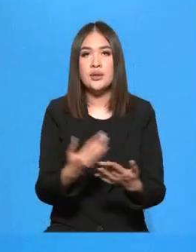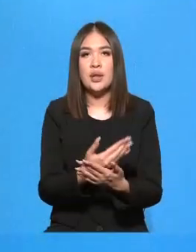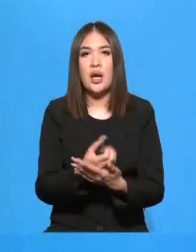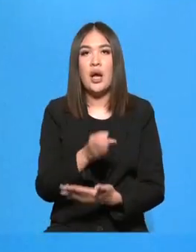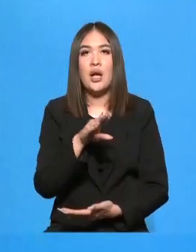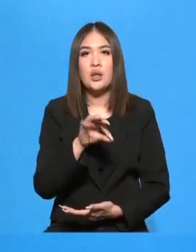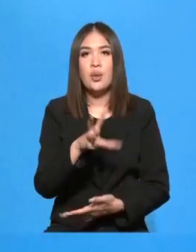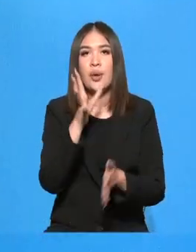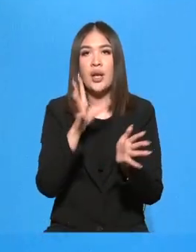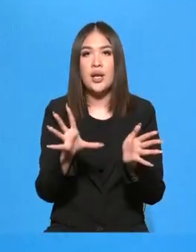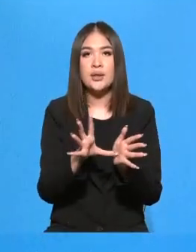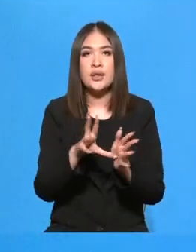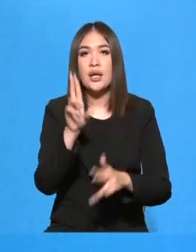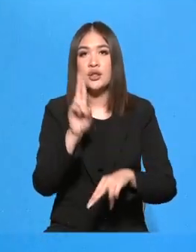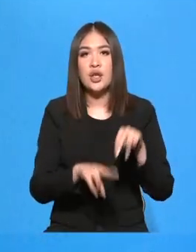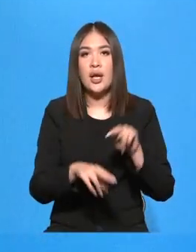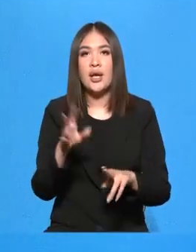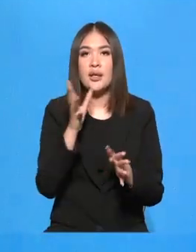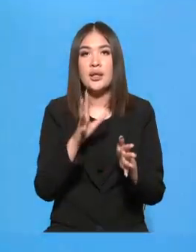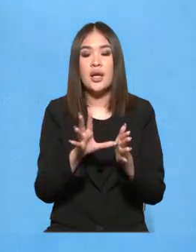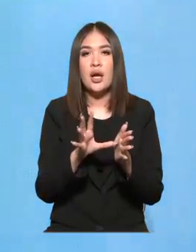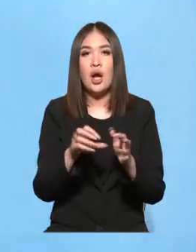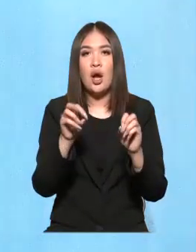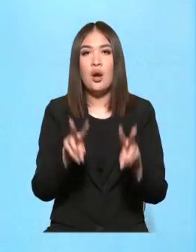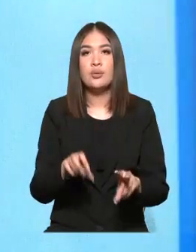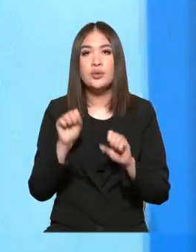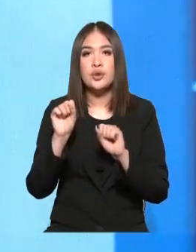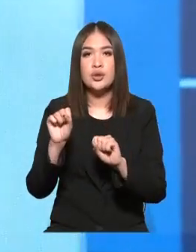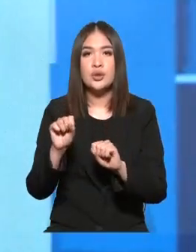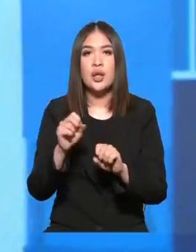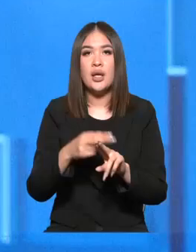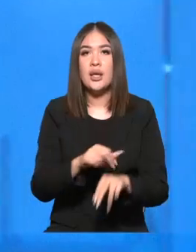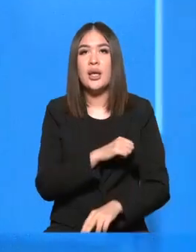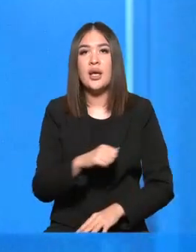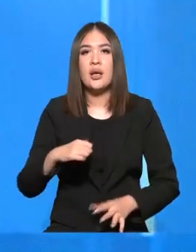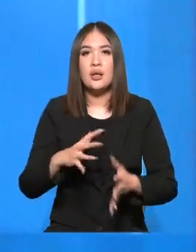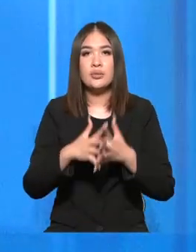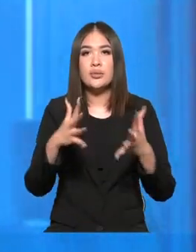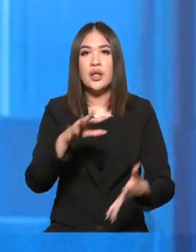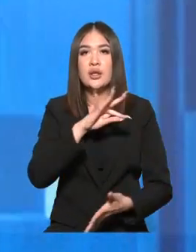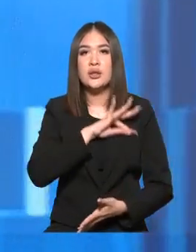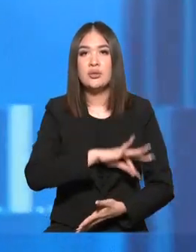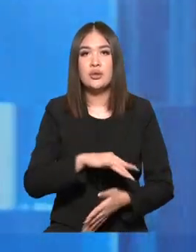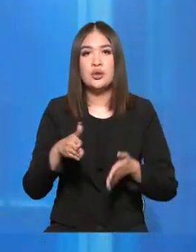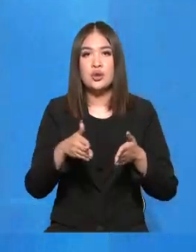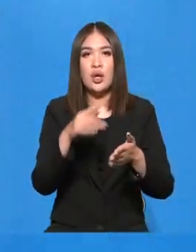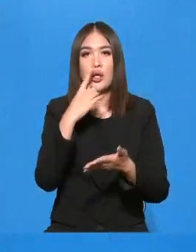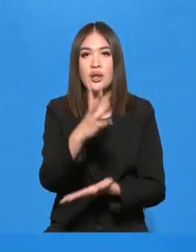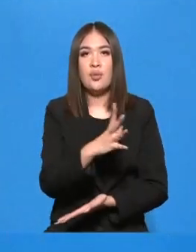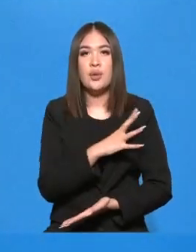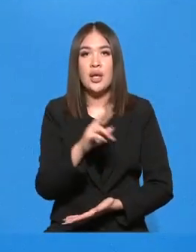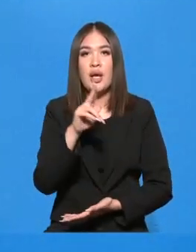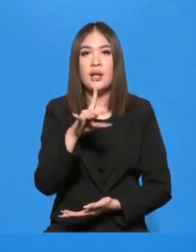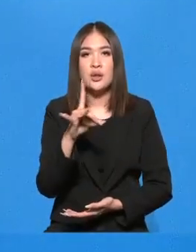Атом электростанциясын салу энергетикалық қауіпсіздікті қамтамасыз етудің ең тиімді жолы. Бұл туралы дүниежүзілік